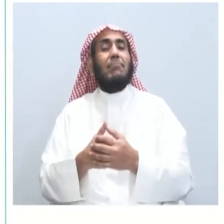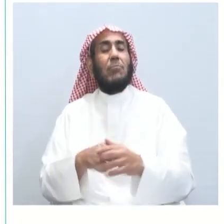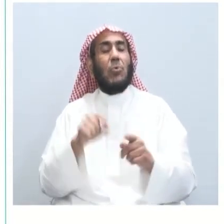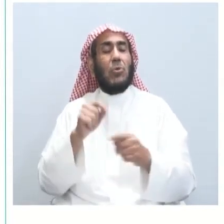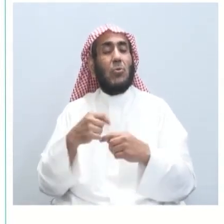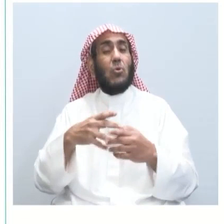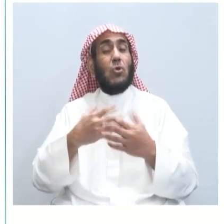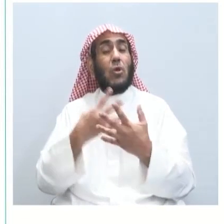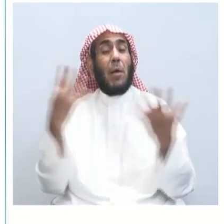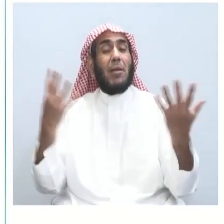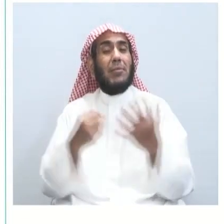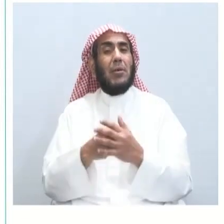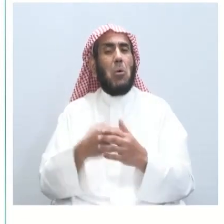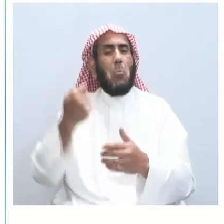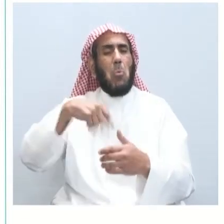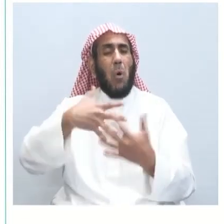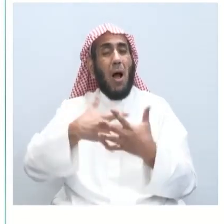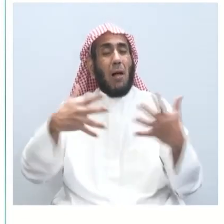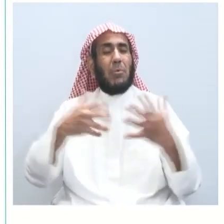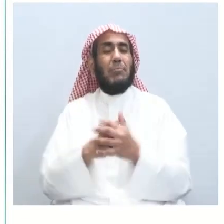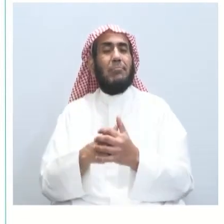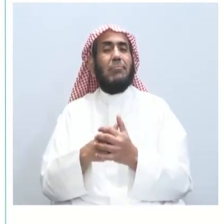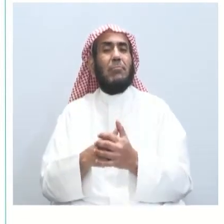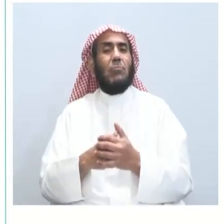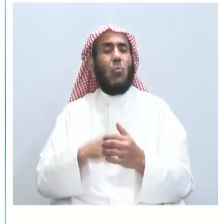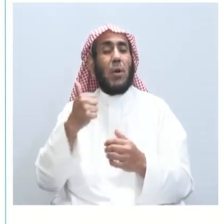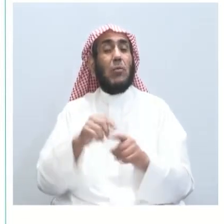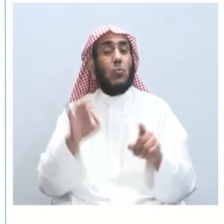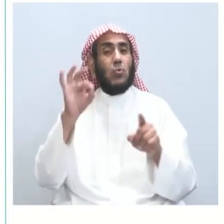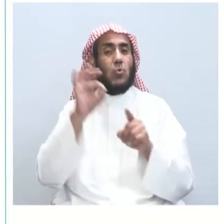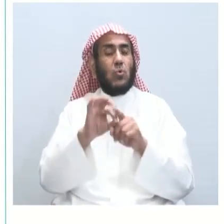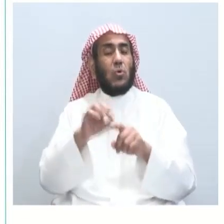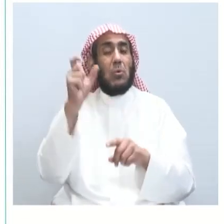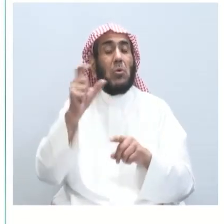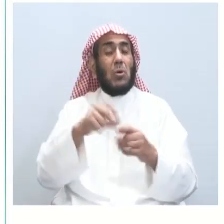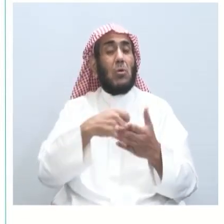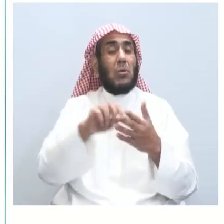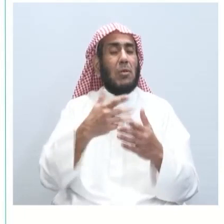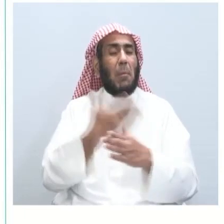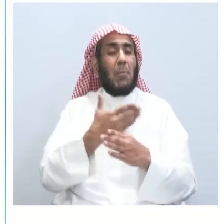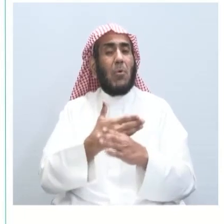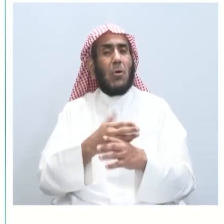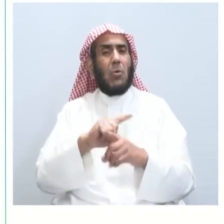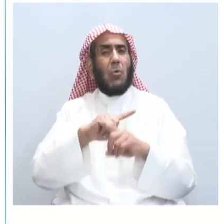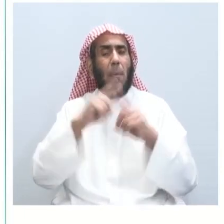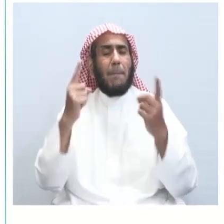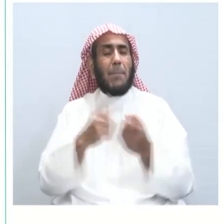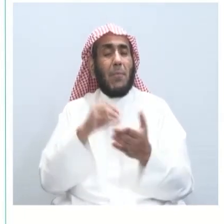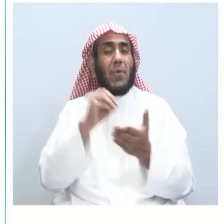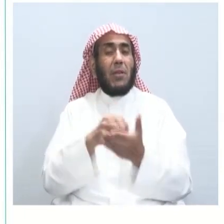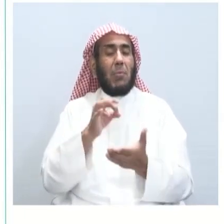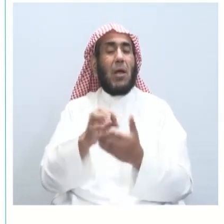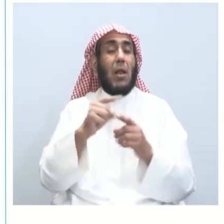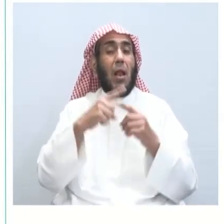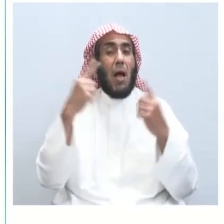التسويق الجماهيري بربح اكبر وامكانيه وصول الى مستهلكين بشكل اكبر لان كل من يكون في هذا المكان